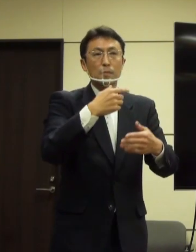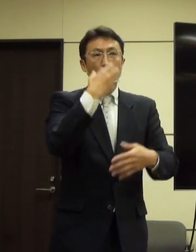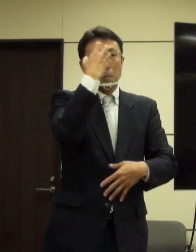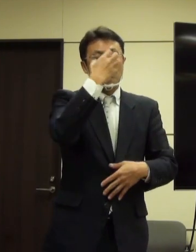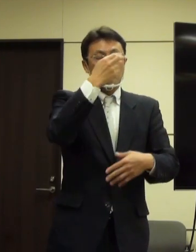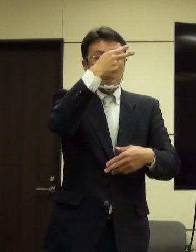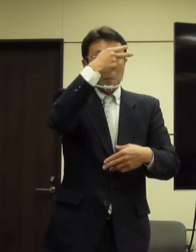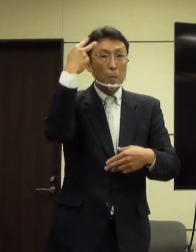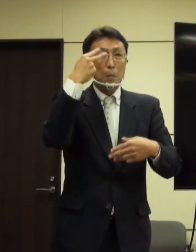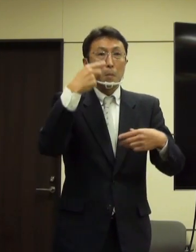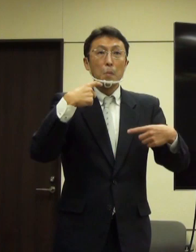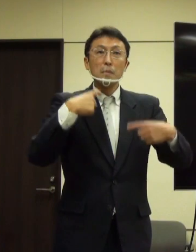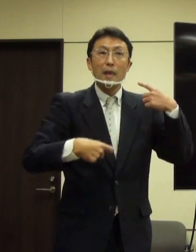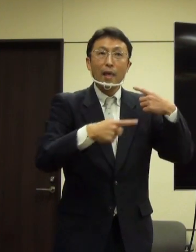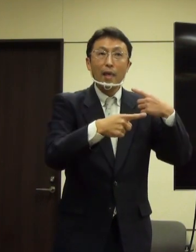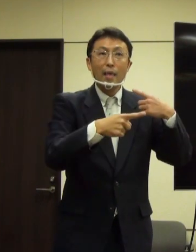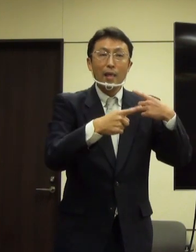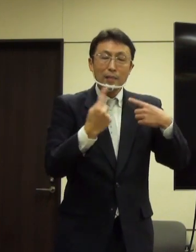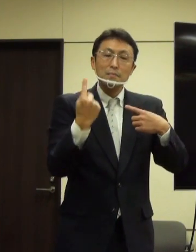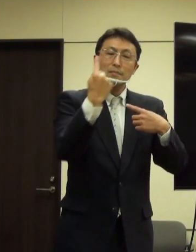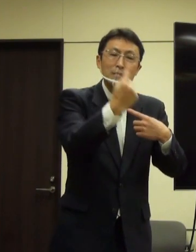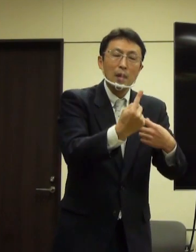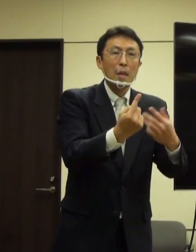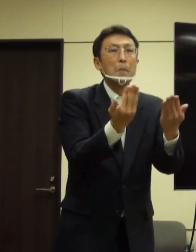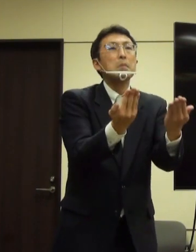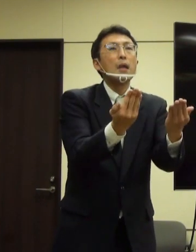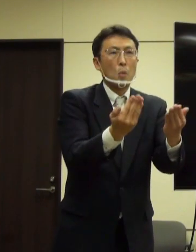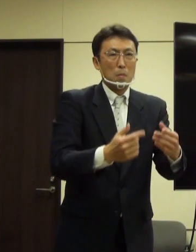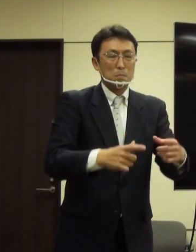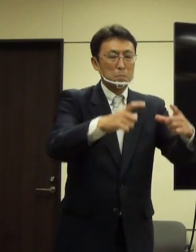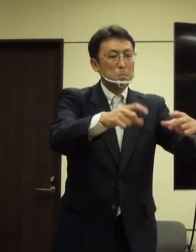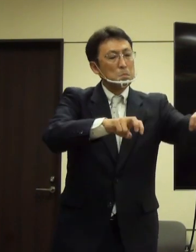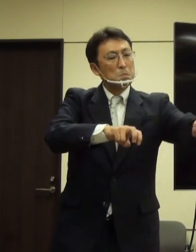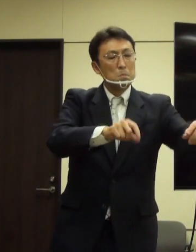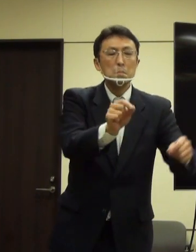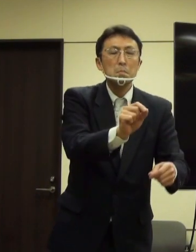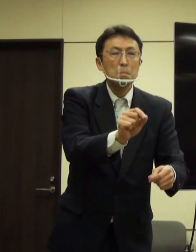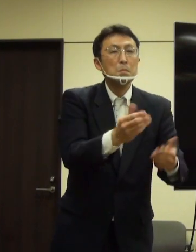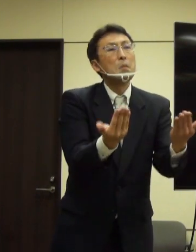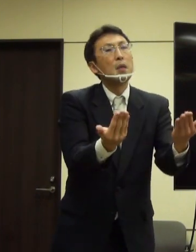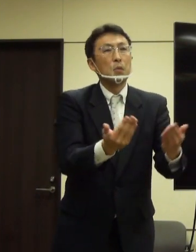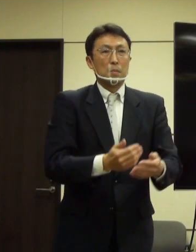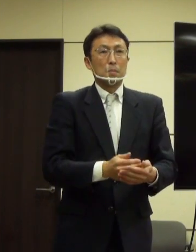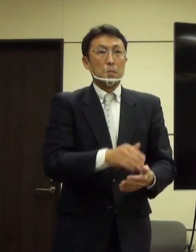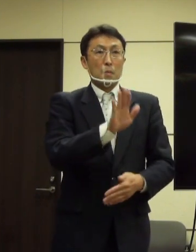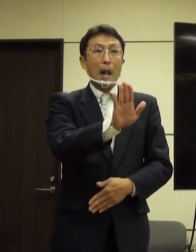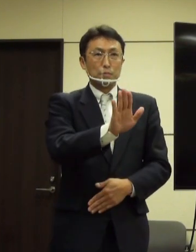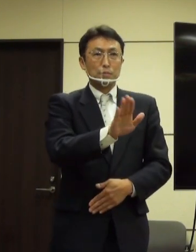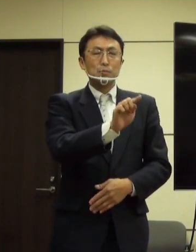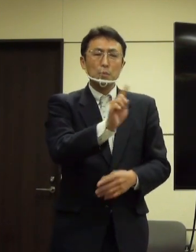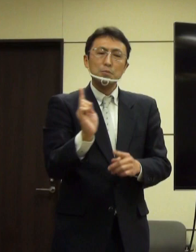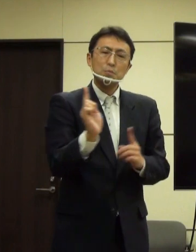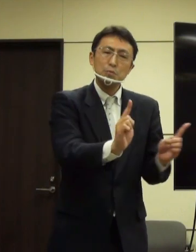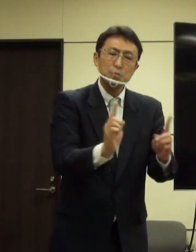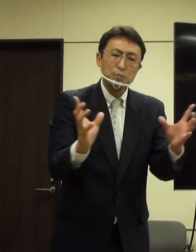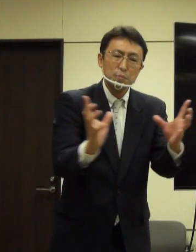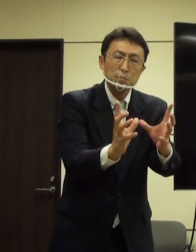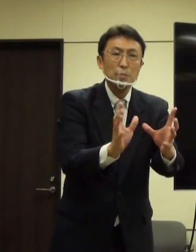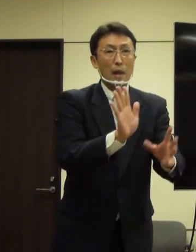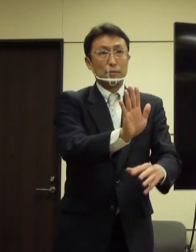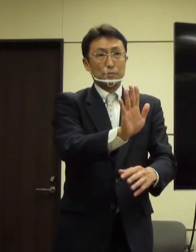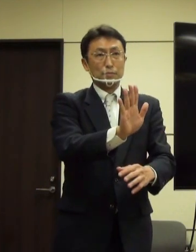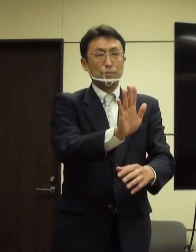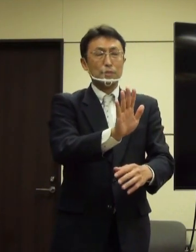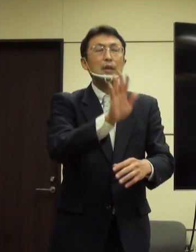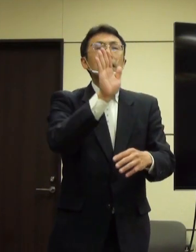広げ明かしたりそれ用の感染対策とっていただいてるからそこそれ自体のリスクと少ないと思うんですよね